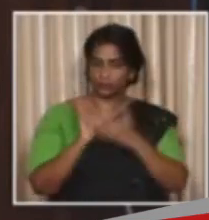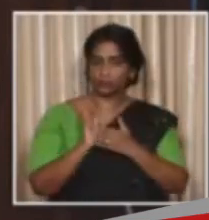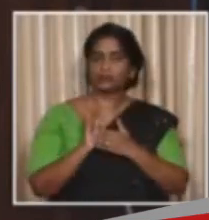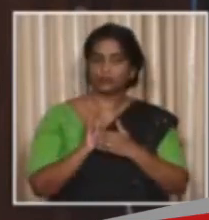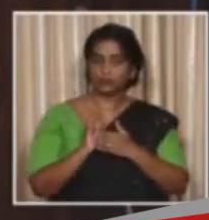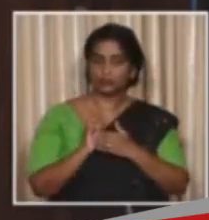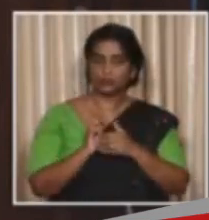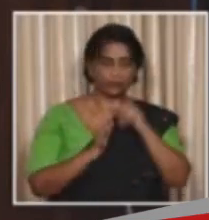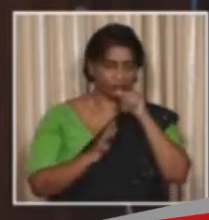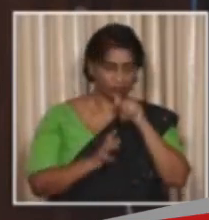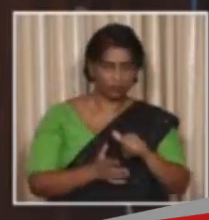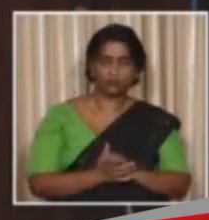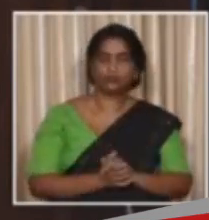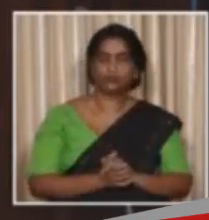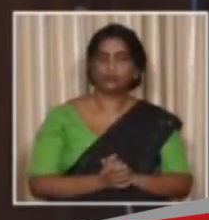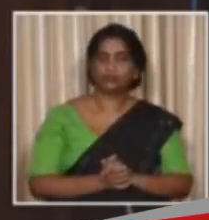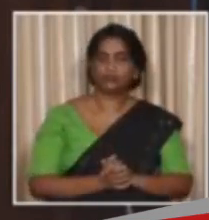අවධානය යොමු කරන්න ඕනේ පෑදිලිවම